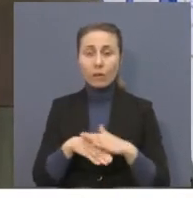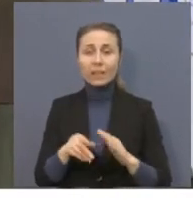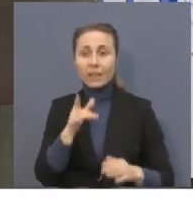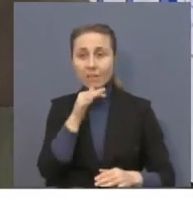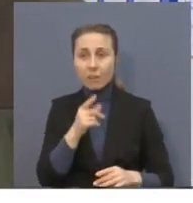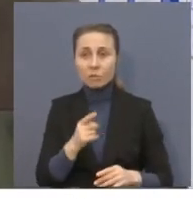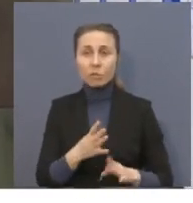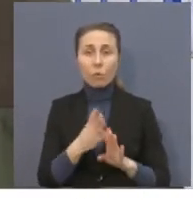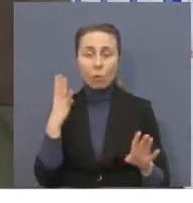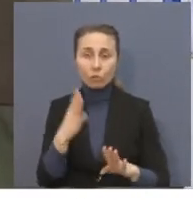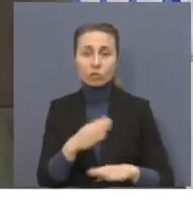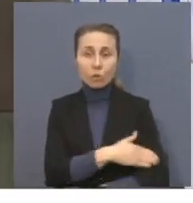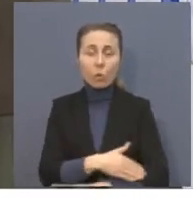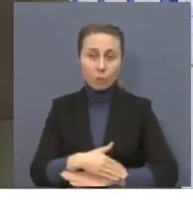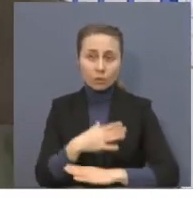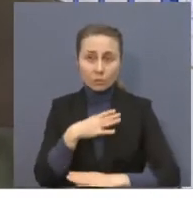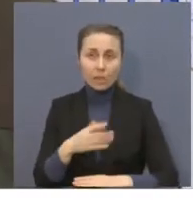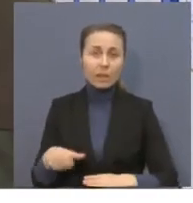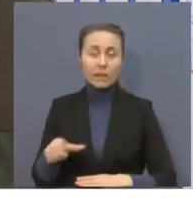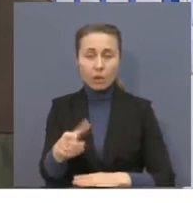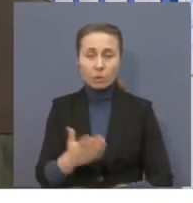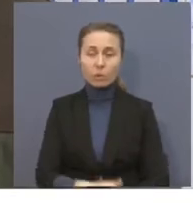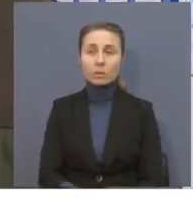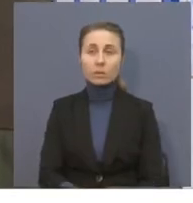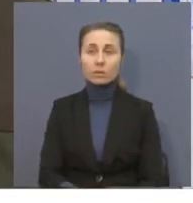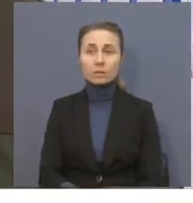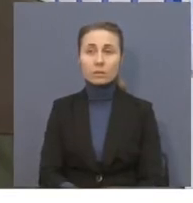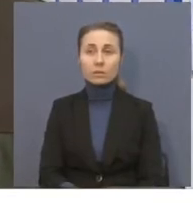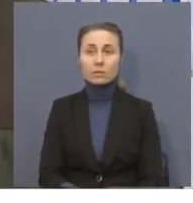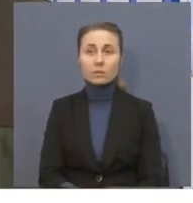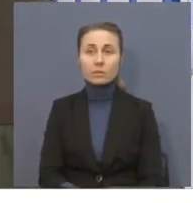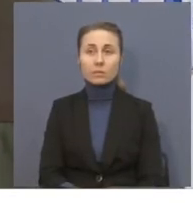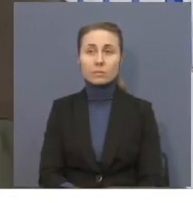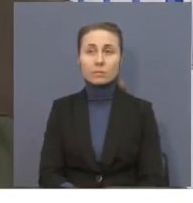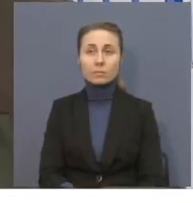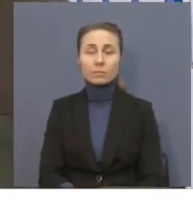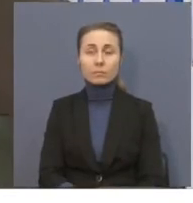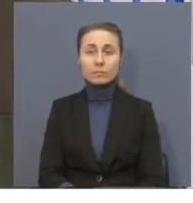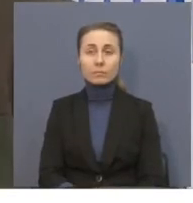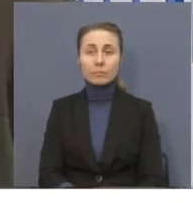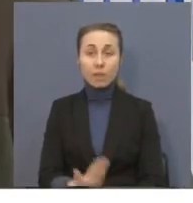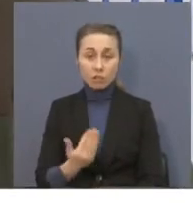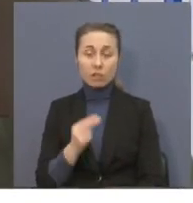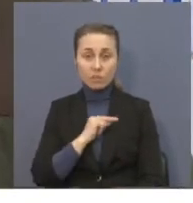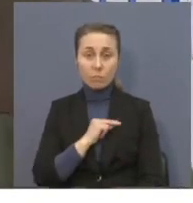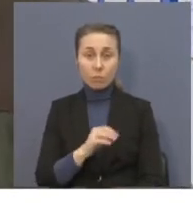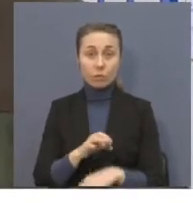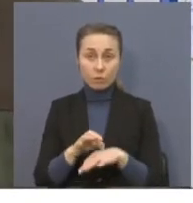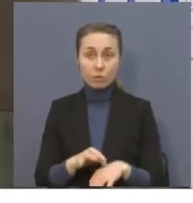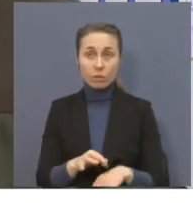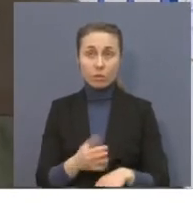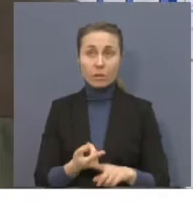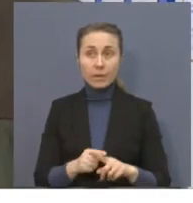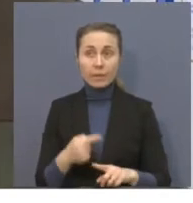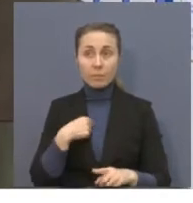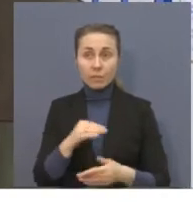то, что очереди на улицах. Ну, на дорогах, в смысле. Вот. Только в этом. Сейчас работа идет. Мы как